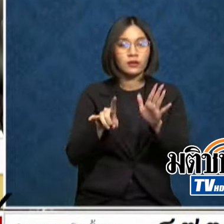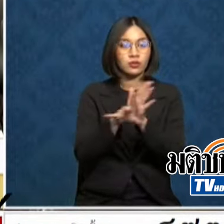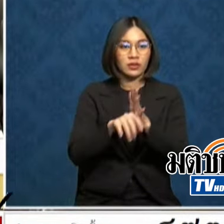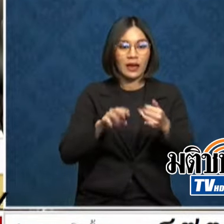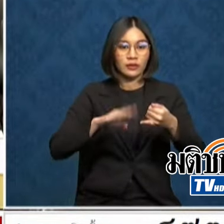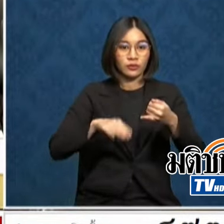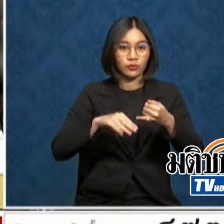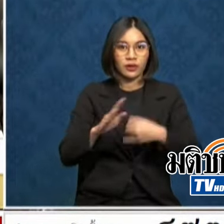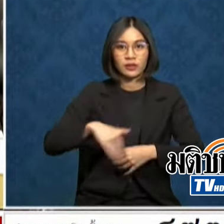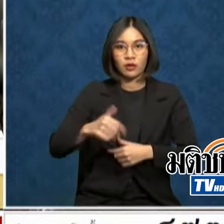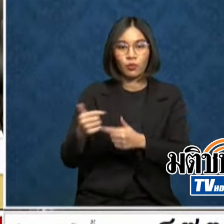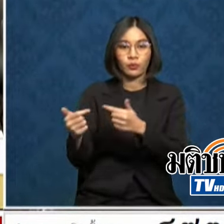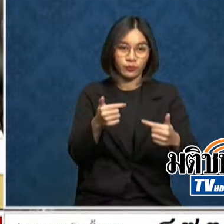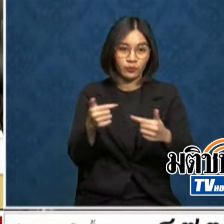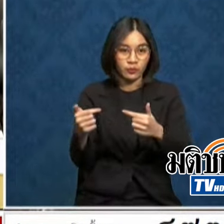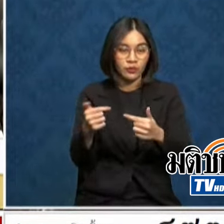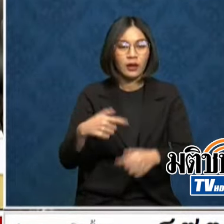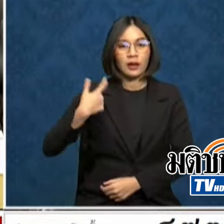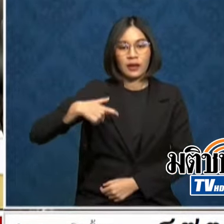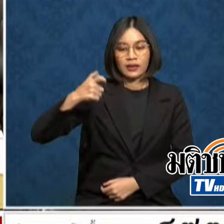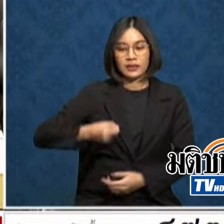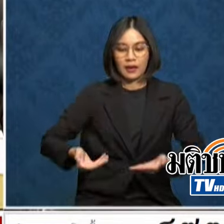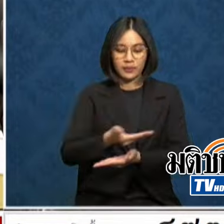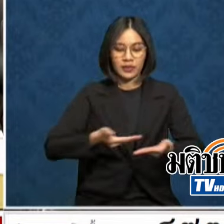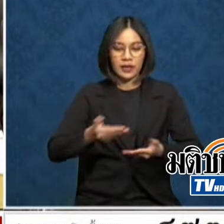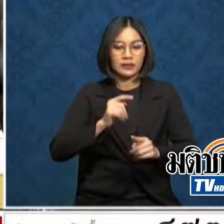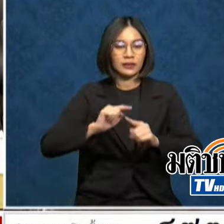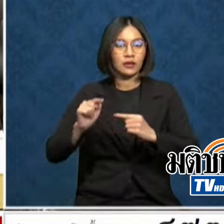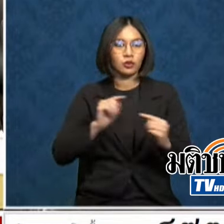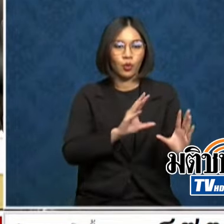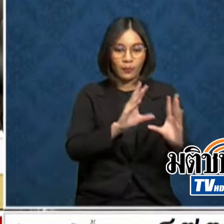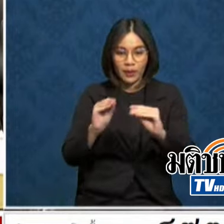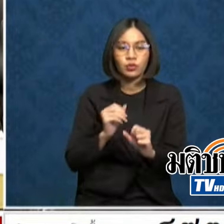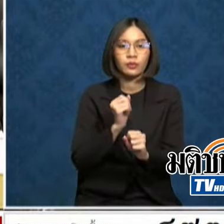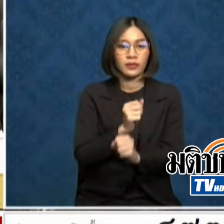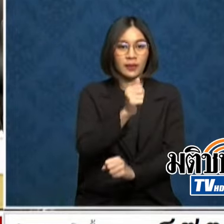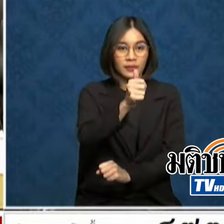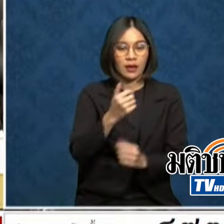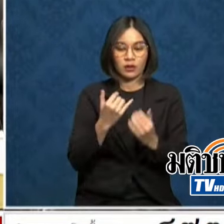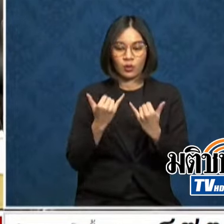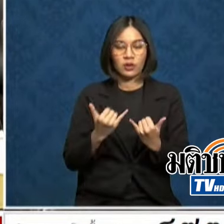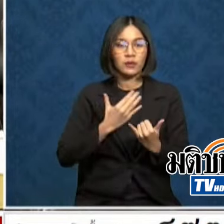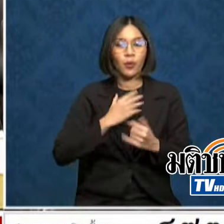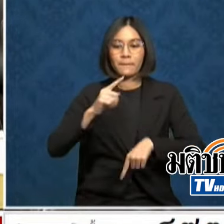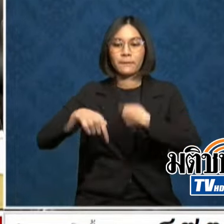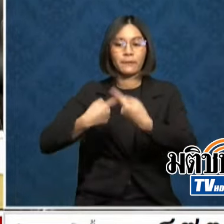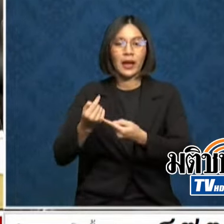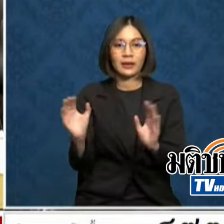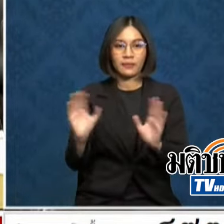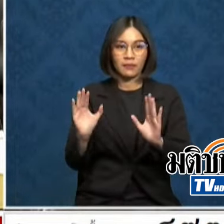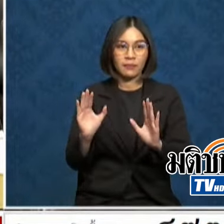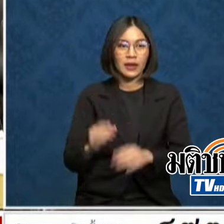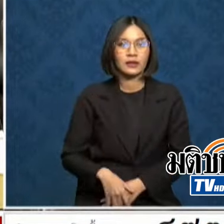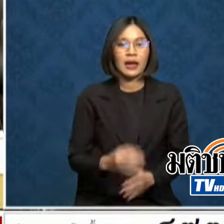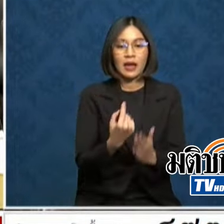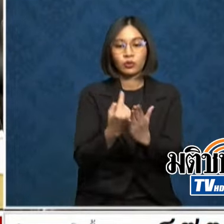ต้กันศาลจะพิจารณาคดีนั้นในระหว่างสมัยประชุมก็ได้ซึ่งวันนี้ผมก็ไม่ได้ไปให้ท